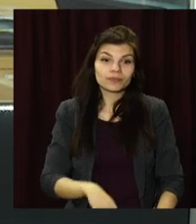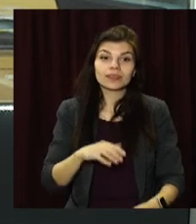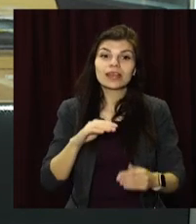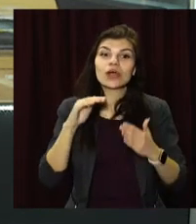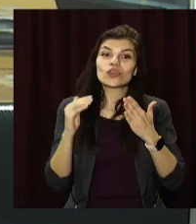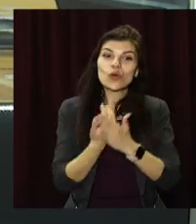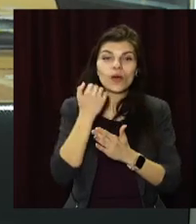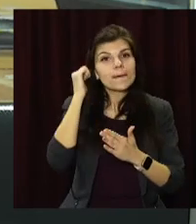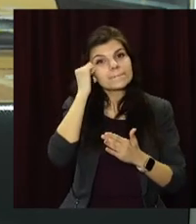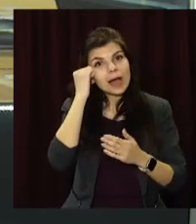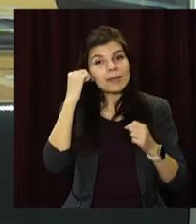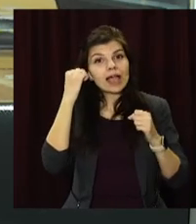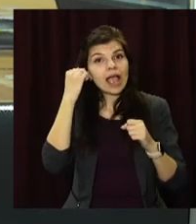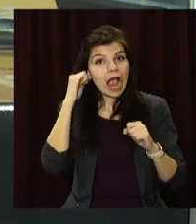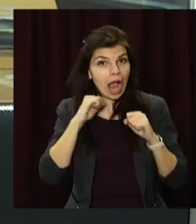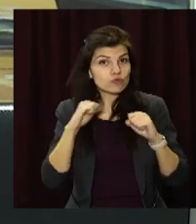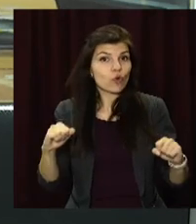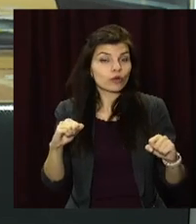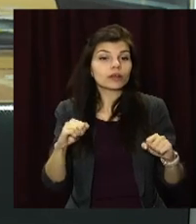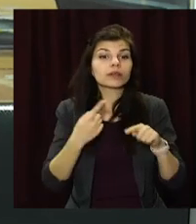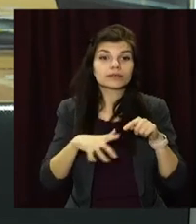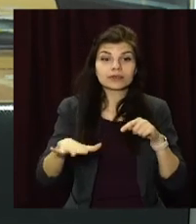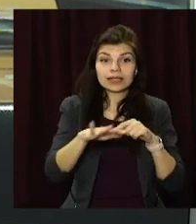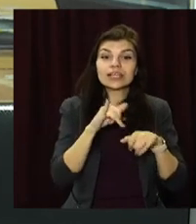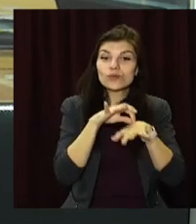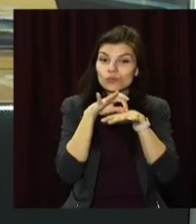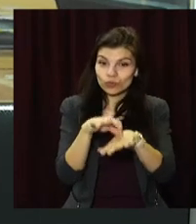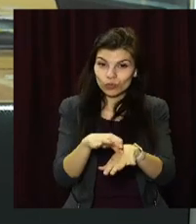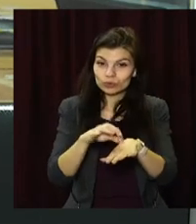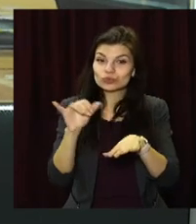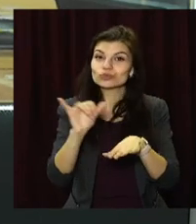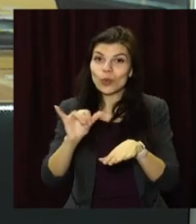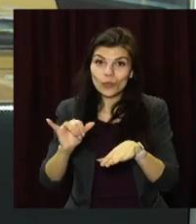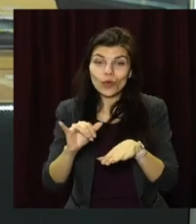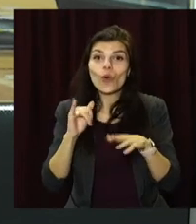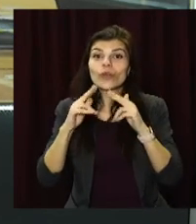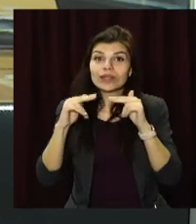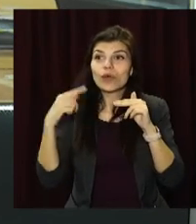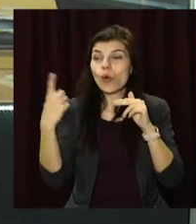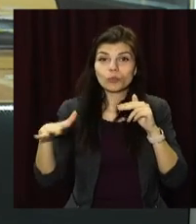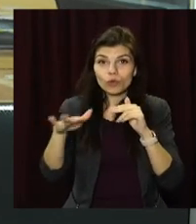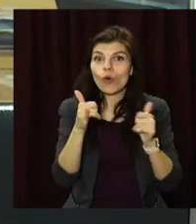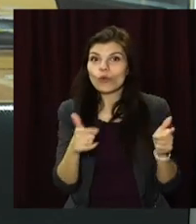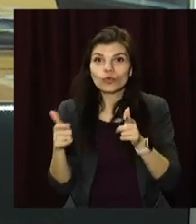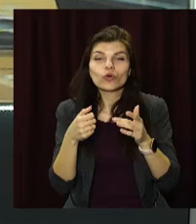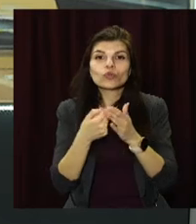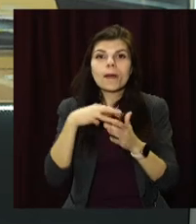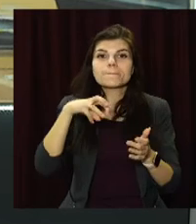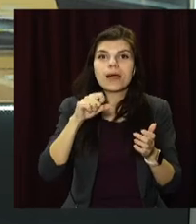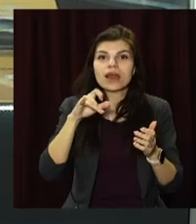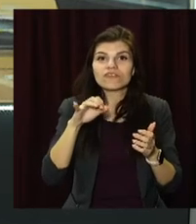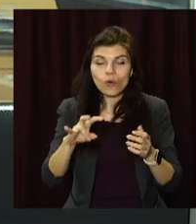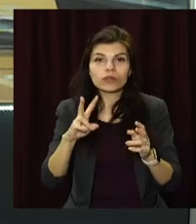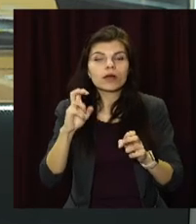Відновлюватимуть пам'ятники героям, знакові історичні місця та проводитимуть суботники. У Дніпрі та області готуються до марафону